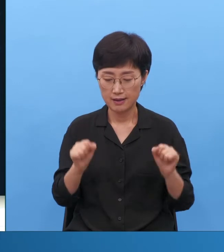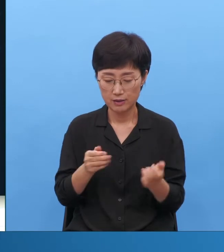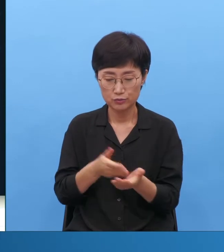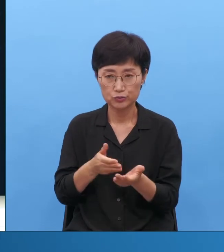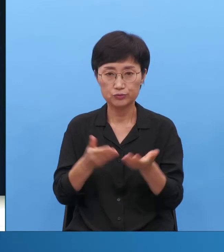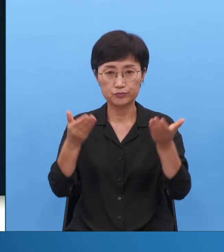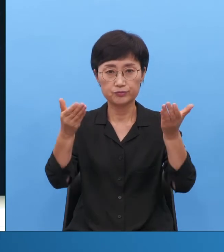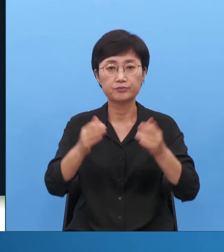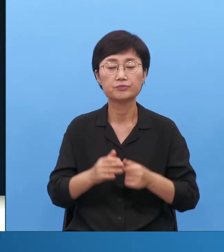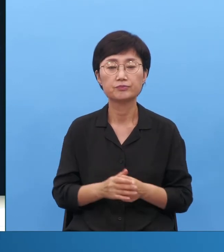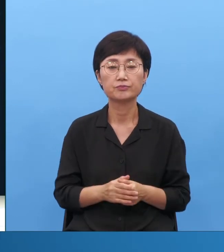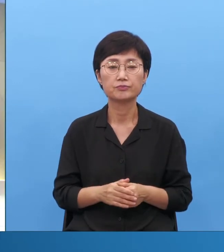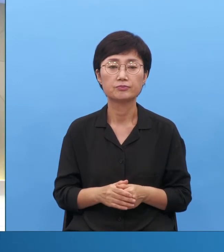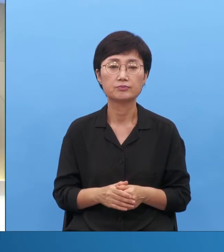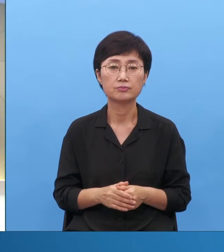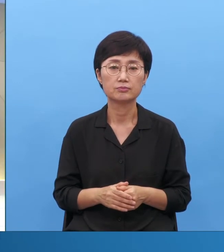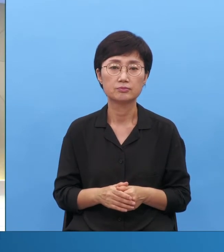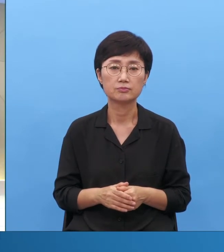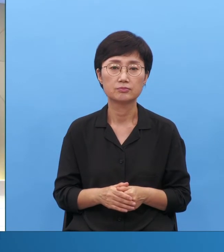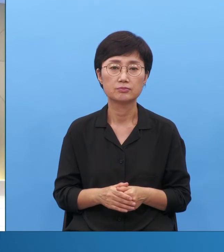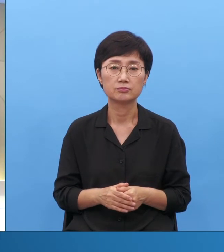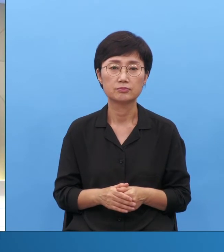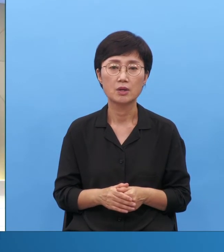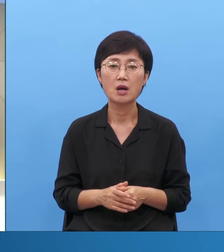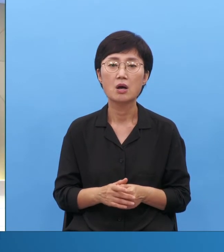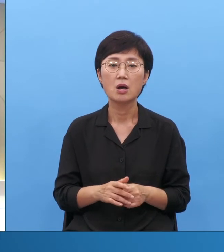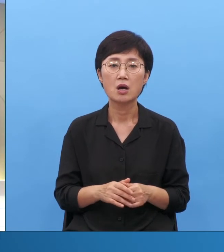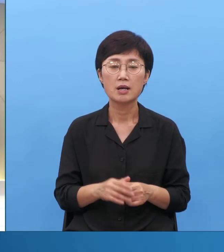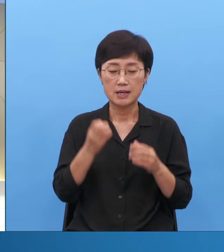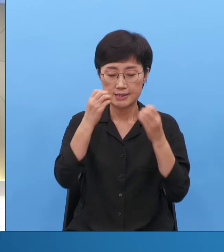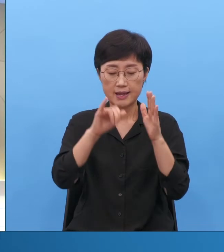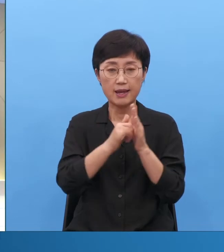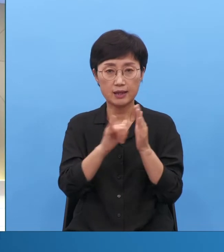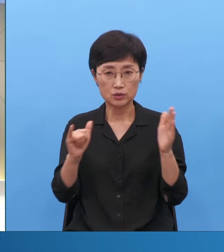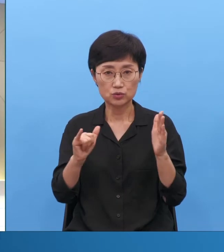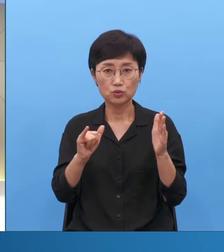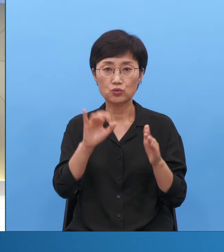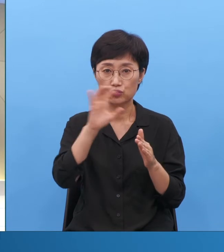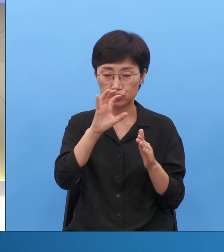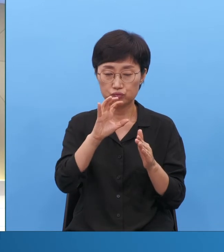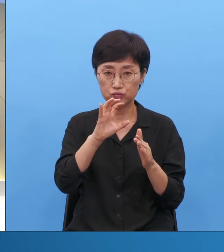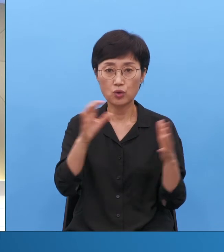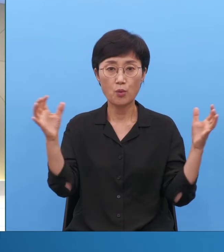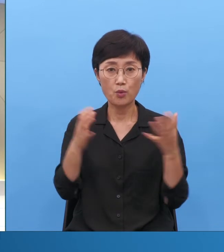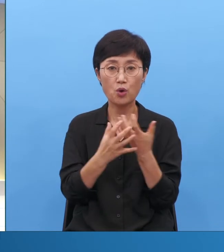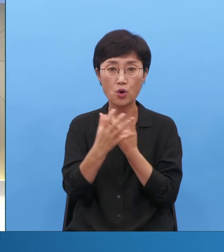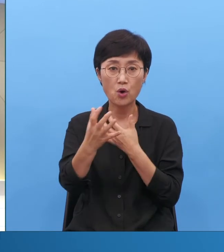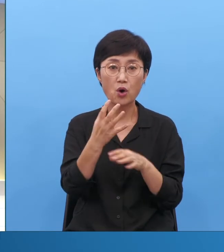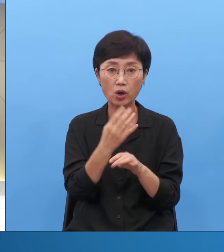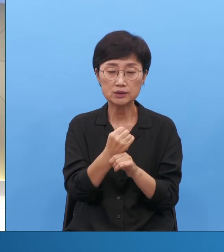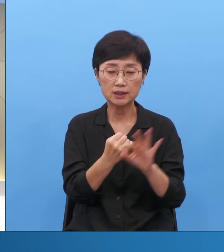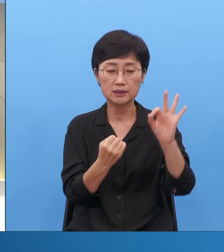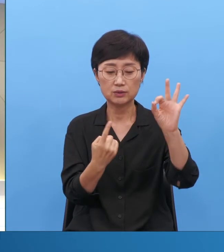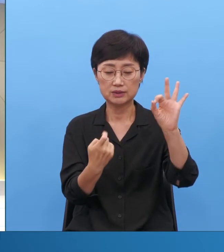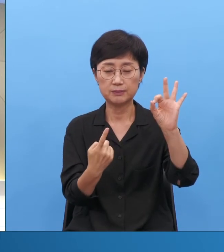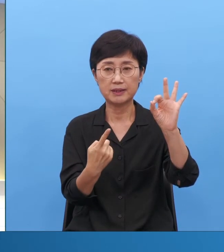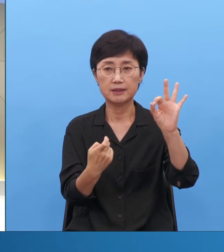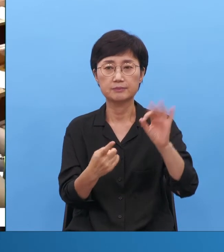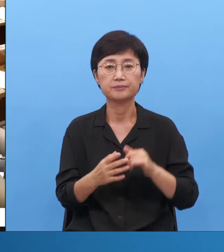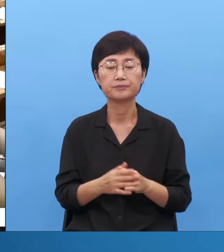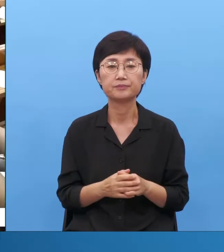안녕하십니까. RUTC 뉴스입니다. 237 새가족 현장 사역자 훈련이 오는 10월 11일 덕평 RUTC에서